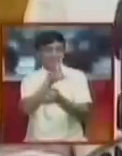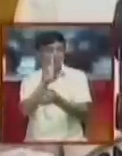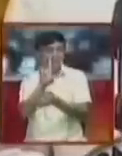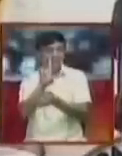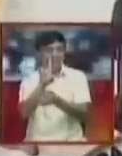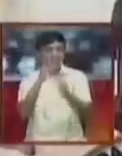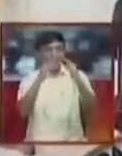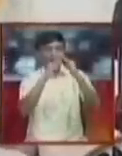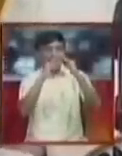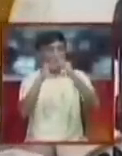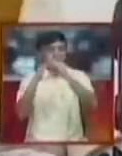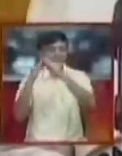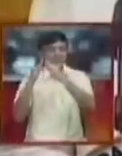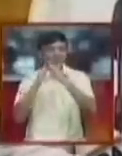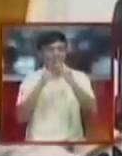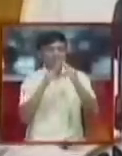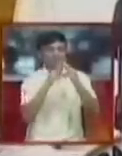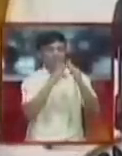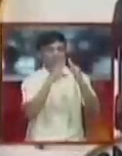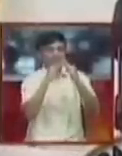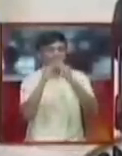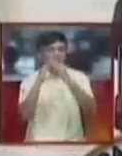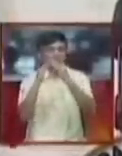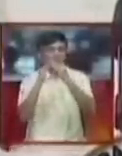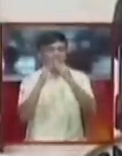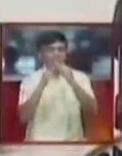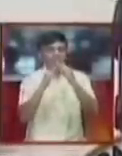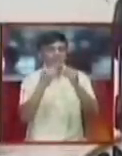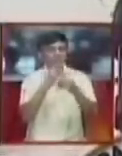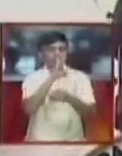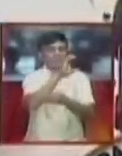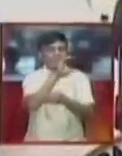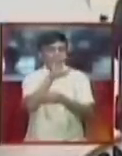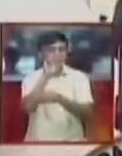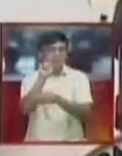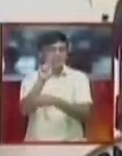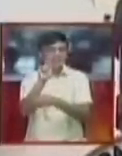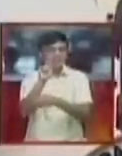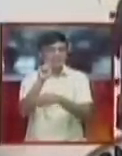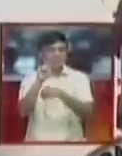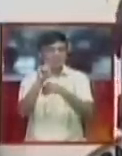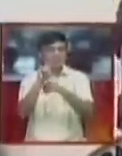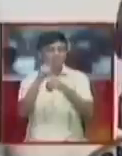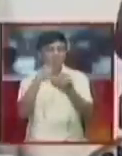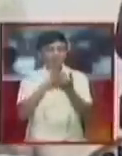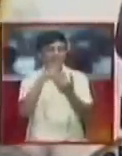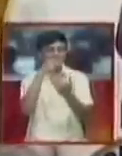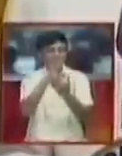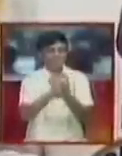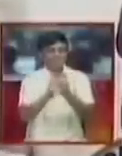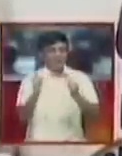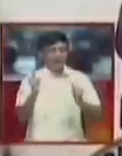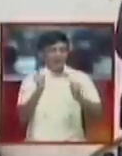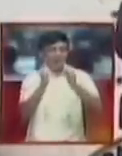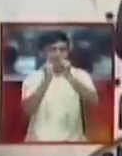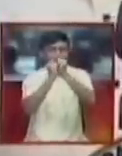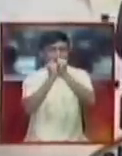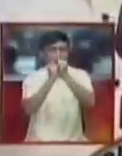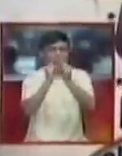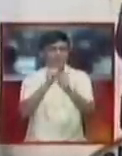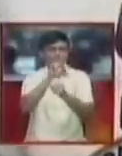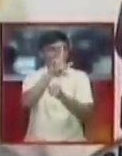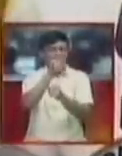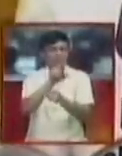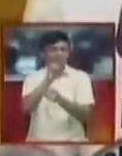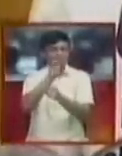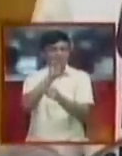760,357 na kabahayang benepisyaryo ng Pantawid Pamilyang Pilipino Program. Tinarget natin itong paabutin sa